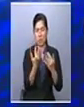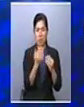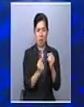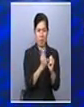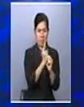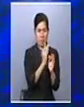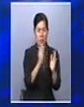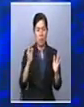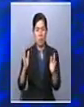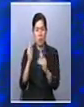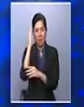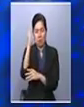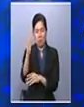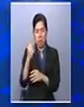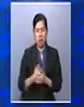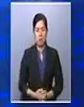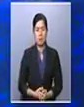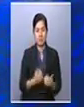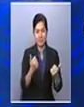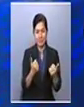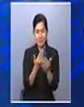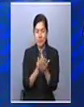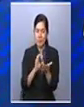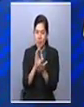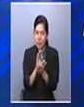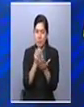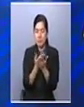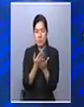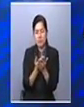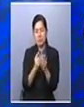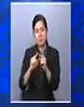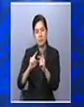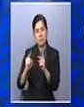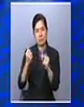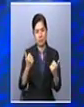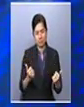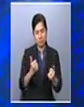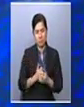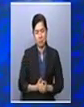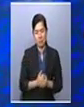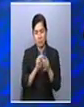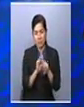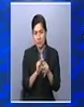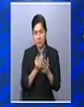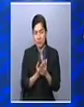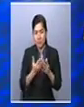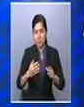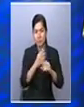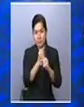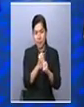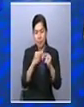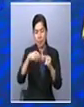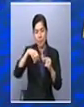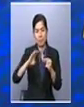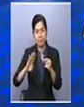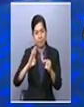งทุนในทิศทางของตลาดหุ้นไทยค่ะในวันนี้ก็อาจจะได้รับแรงหนุนนะคะพอสมควรค่ะเกี่ยวกับเรื่องของผลประกอบการบริษัทจดทะเบียนที่